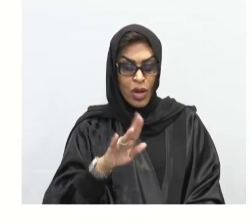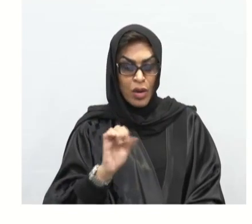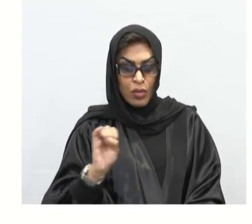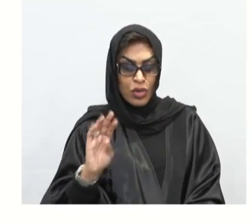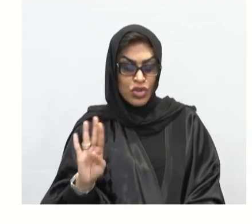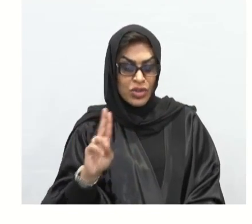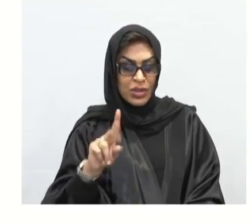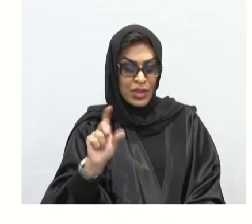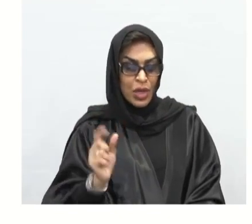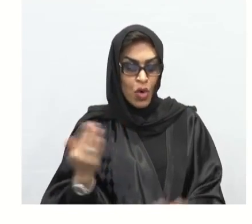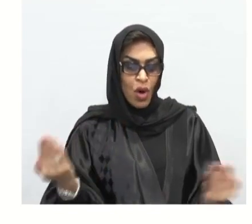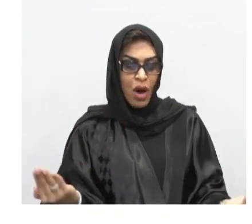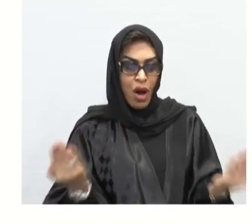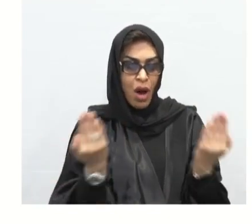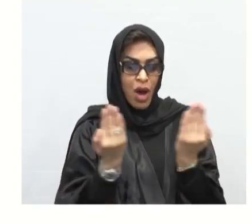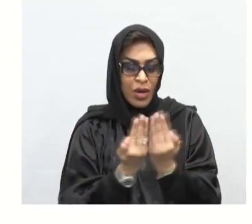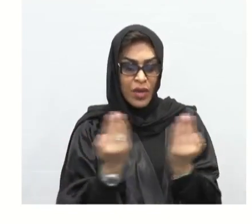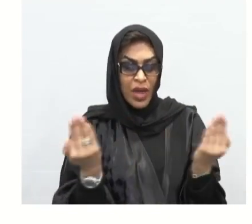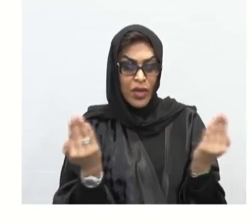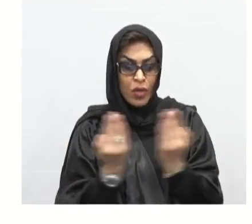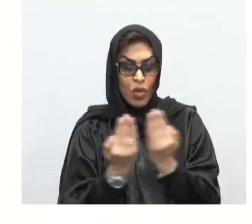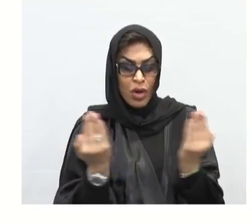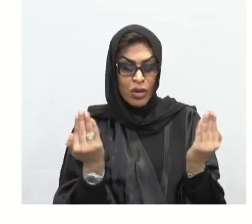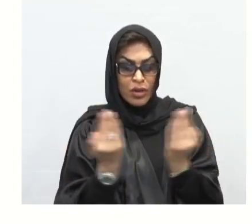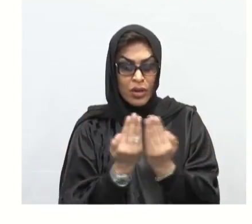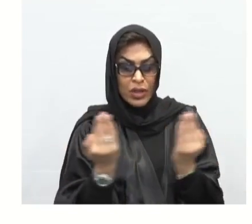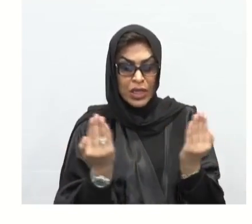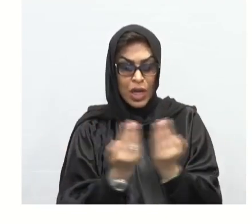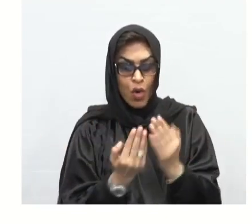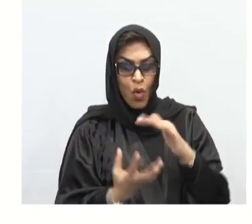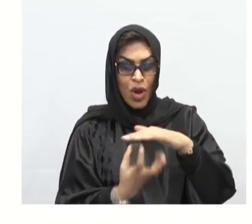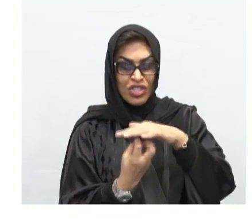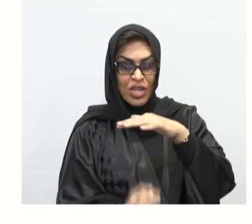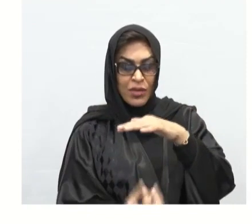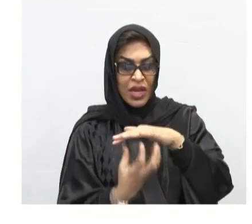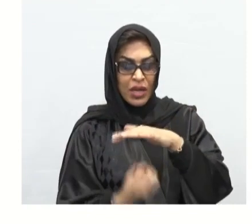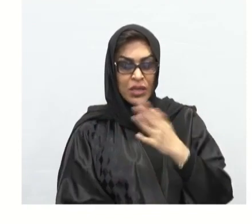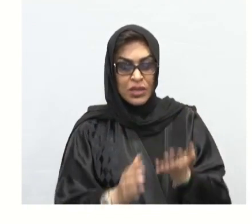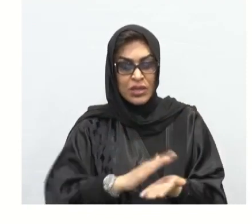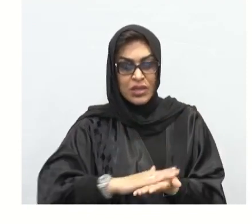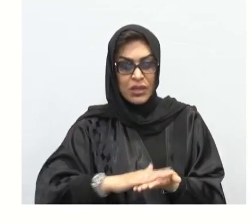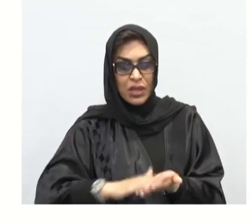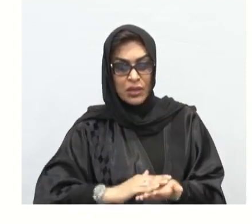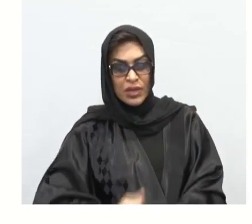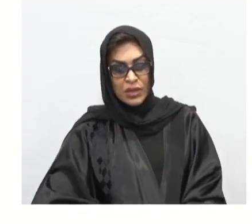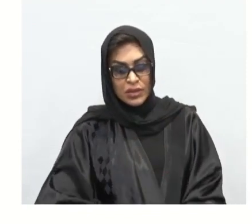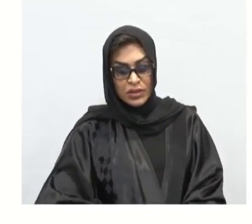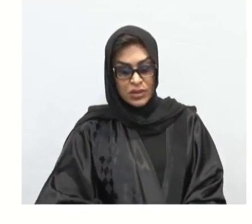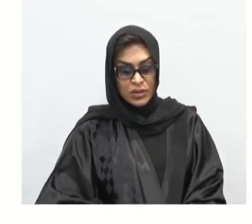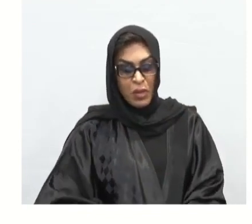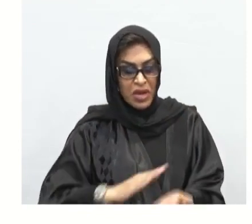نريد ان نقارن هذه الكواكب الثلاث او جاذبيه هذه الكواكب الثلاثه بالنسبه